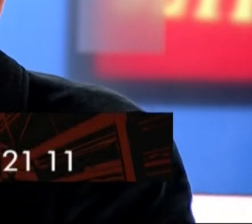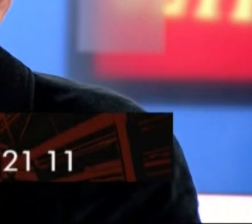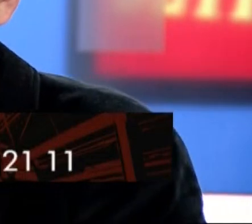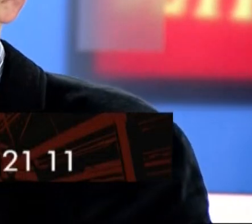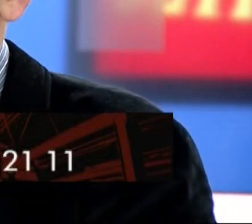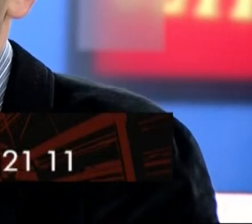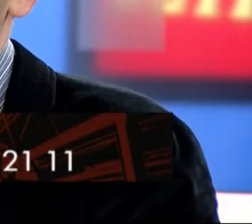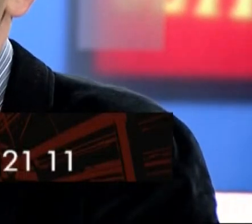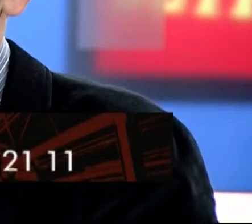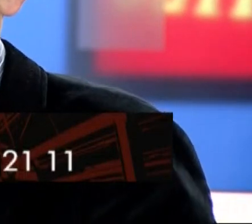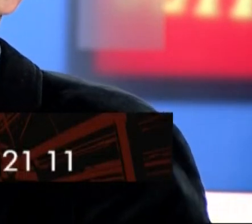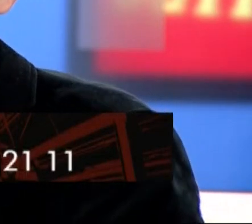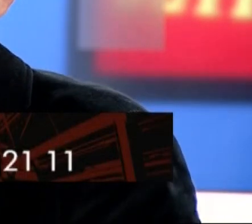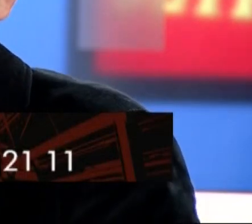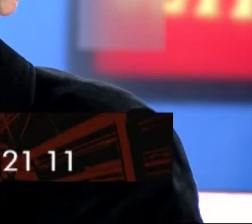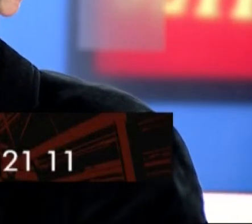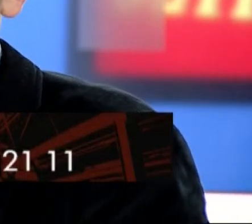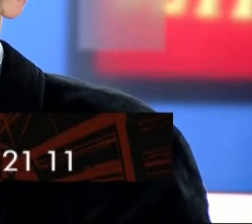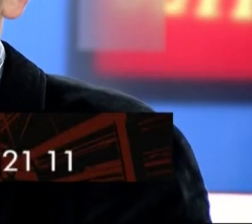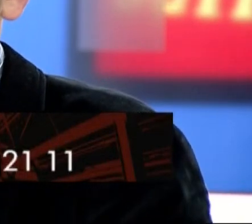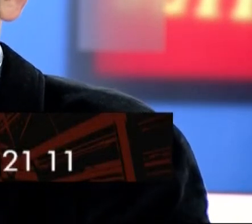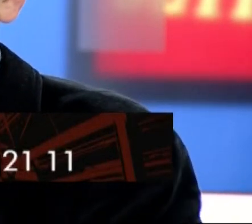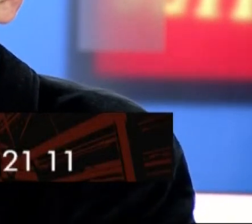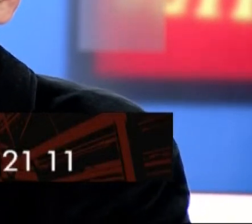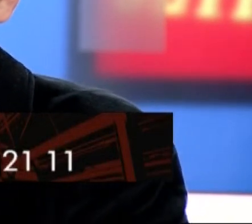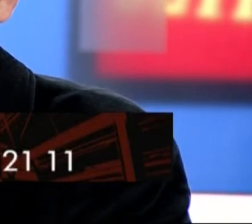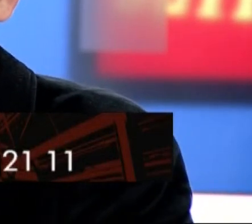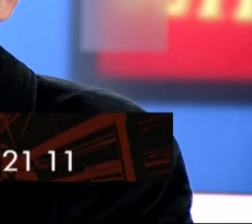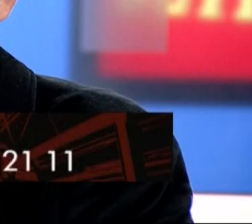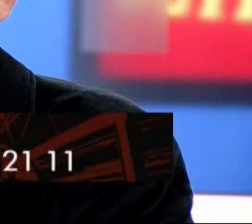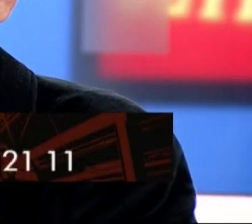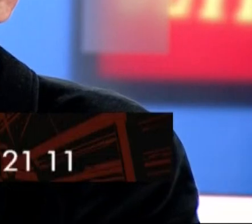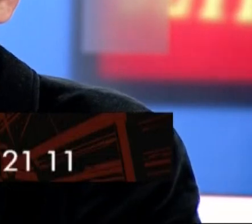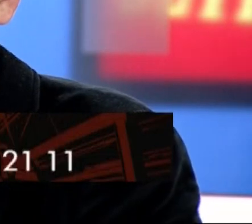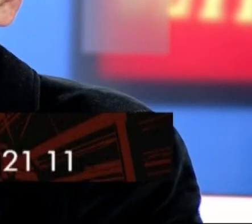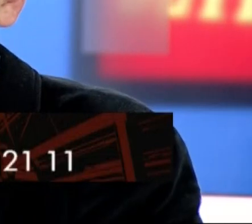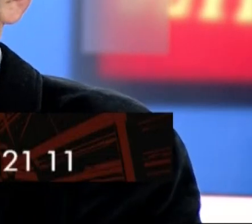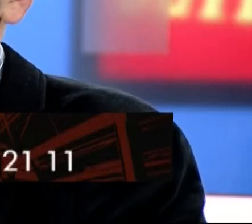Bunun belli kriterleri var. Dediğim gibi yani ilk 1968'de Harvard'da bir